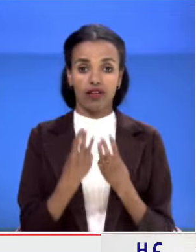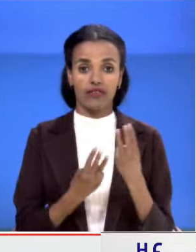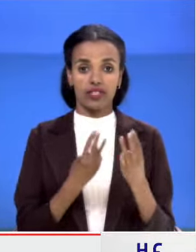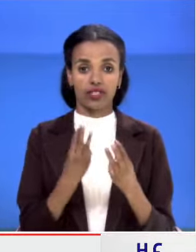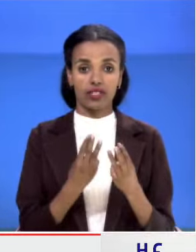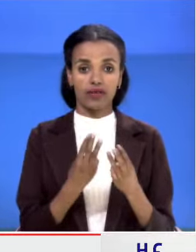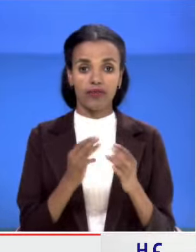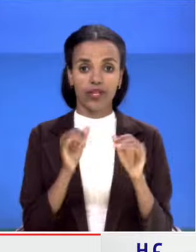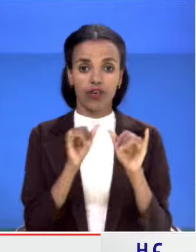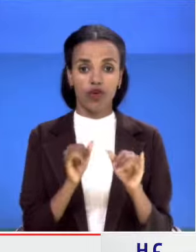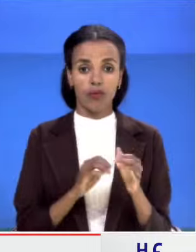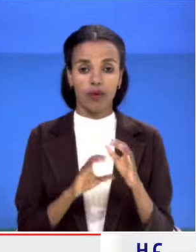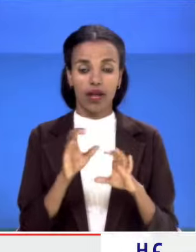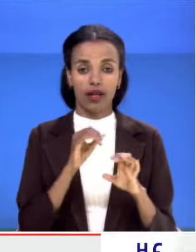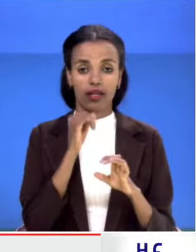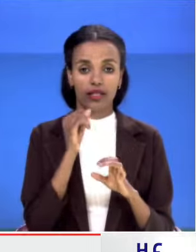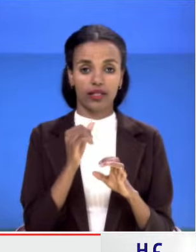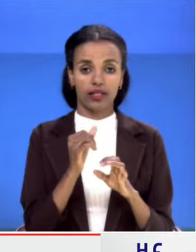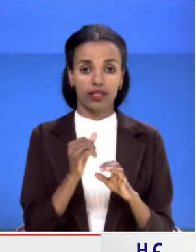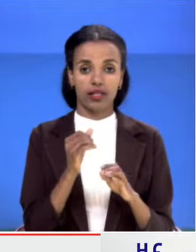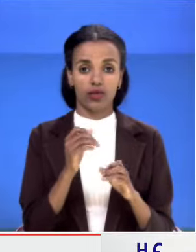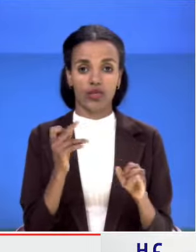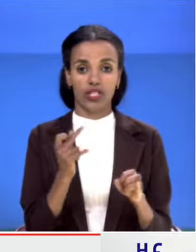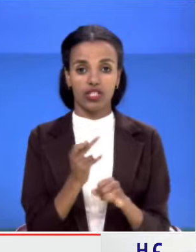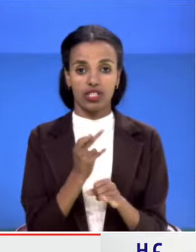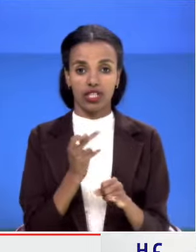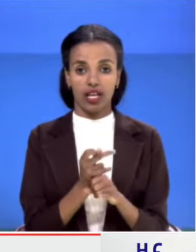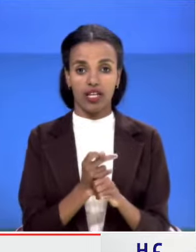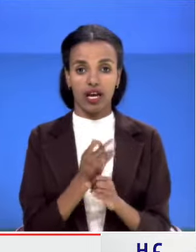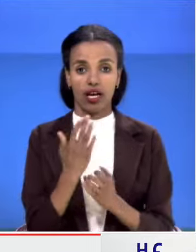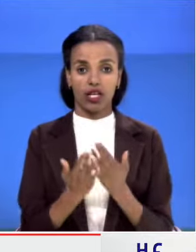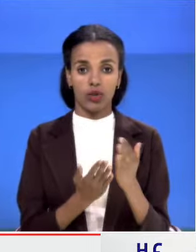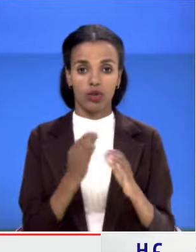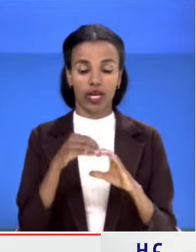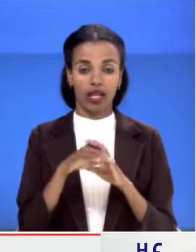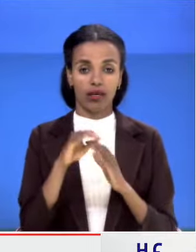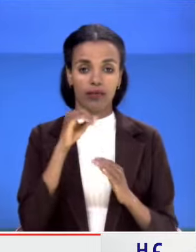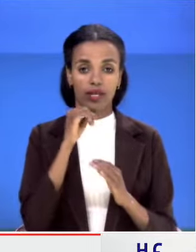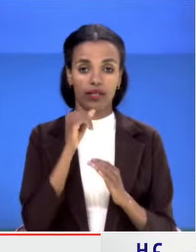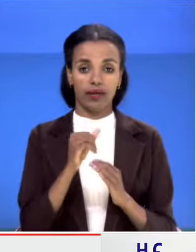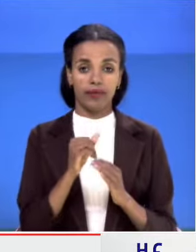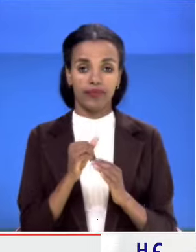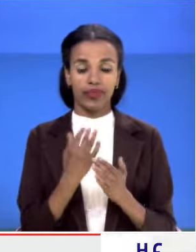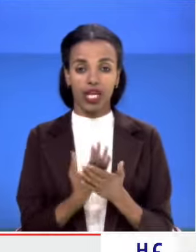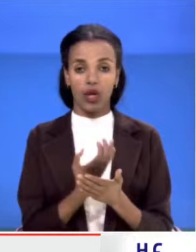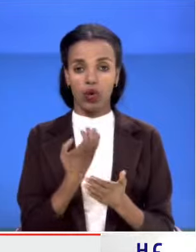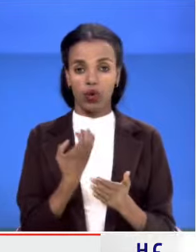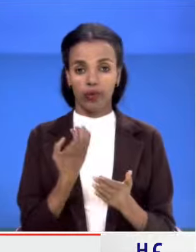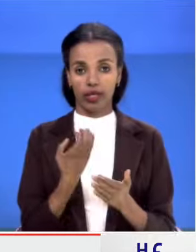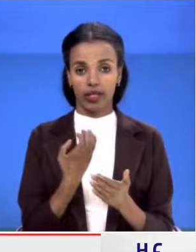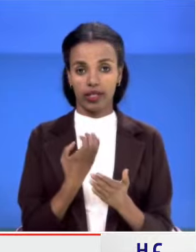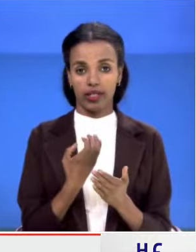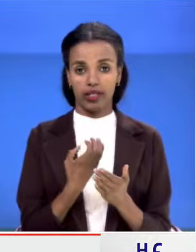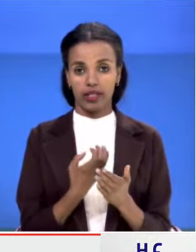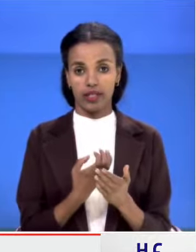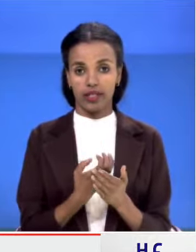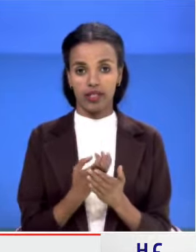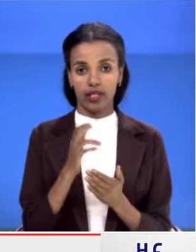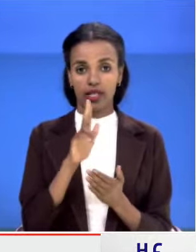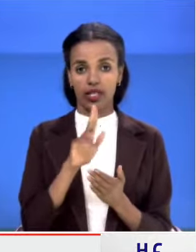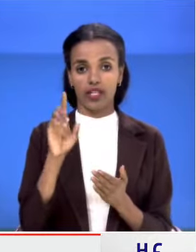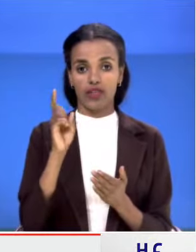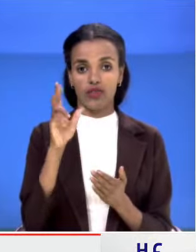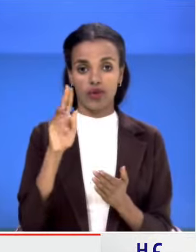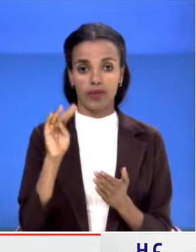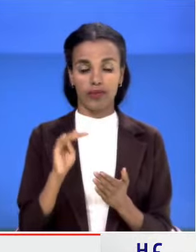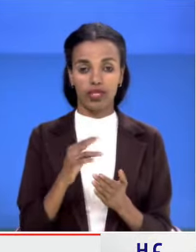ወደ ዲጂታል ትራንዛክሽን ካልገባን፣ ወደ ዲጂታል አገልግሎት ካልገባን የኢኮኖሚክ ሪፎርም ጥቅሙን